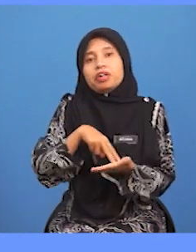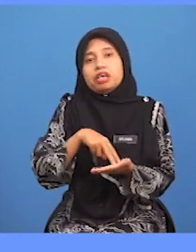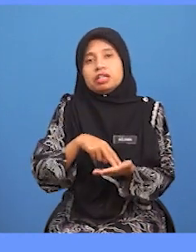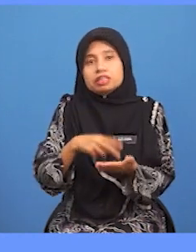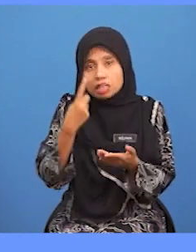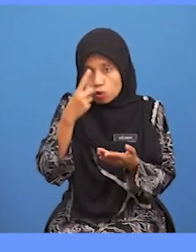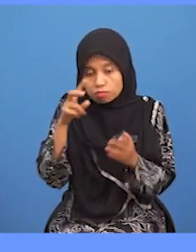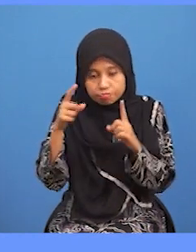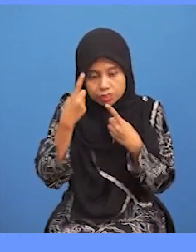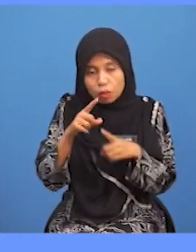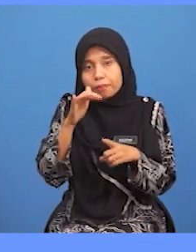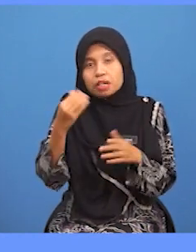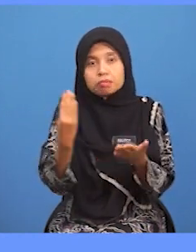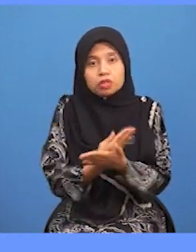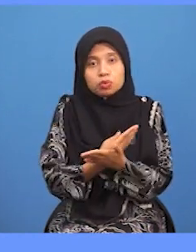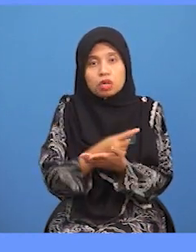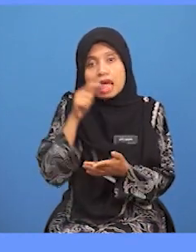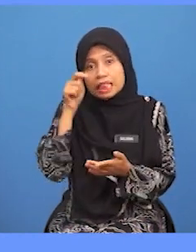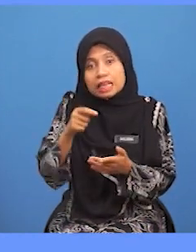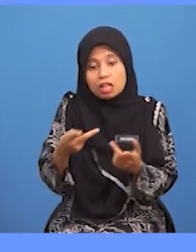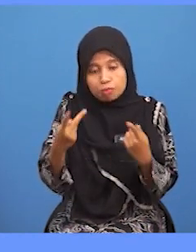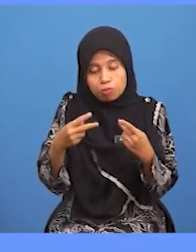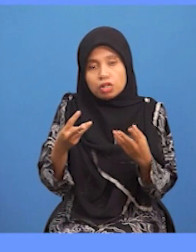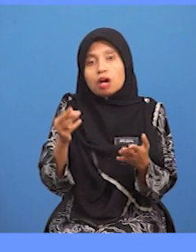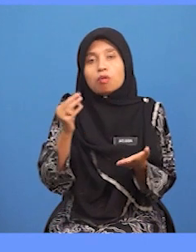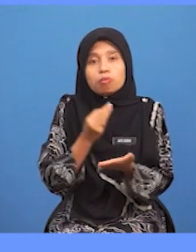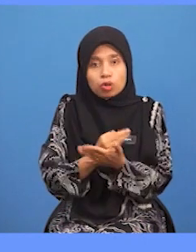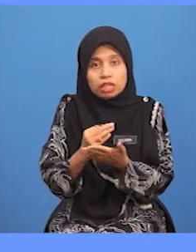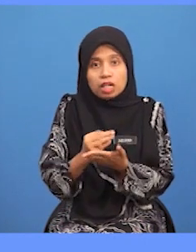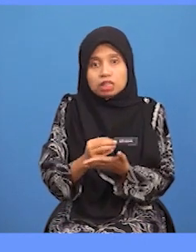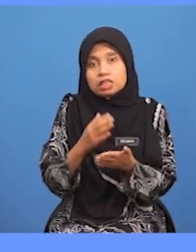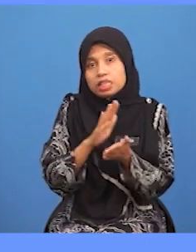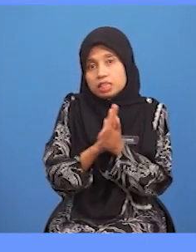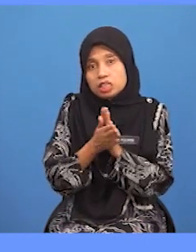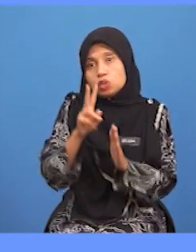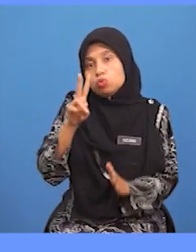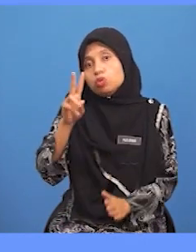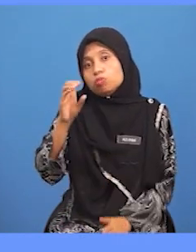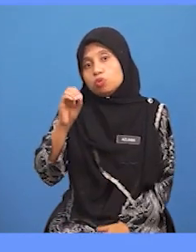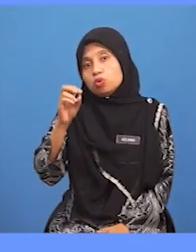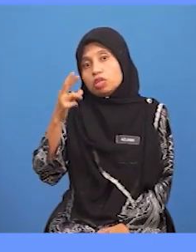jawapan yang baharu. Titik pulang modal berubah menjadi 20,000 unit daripada